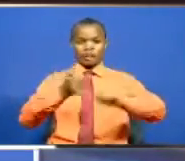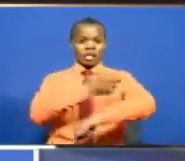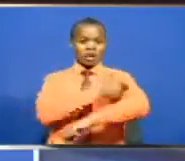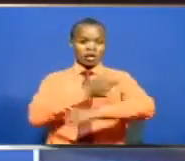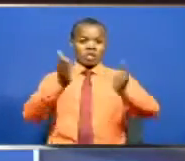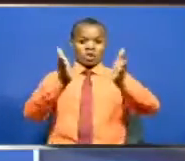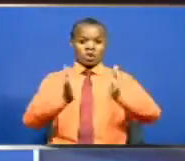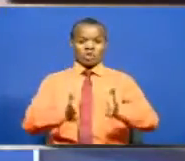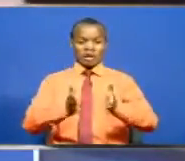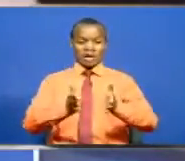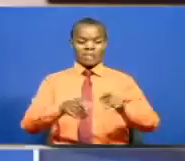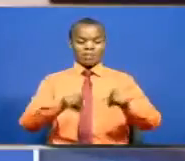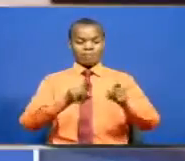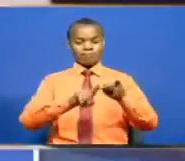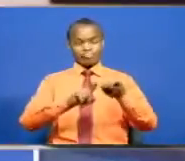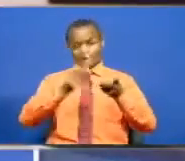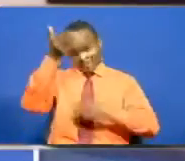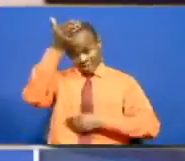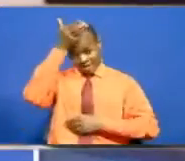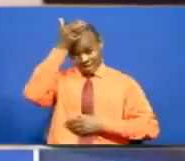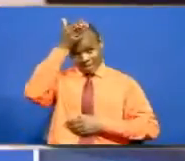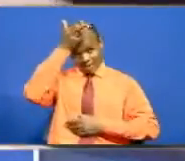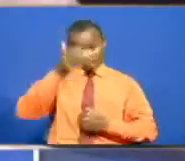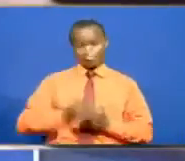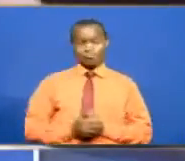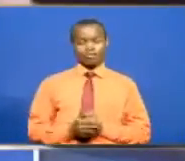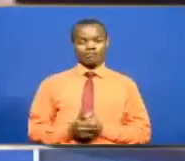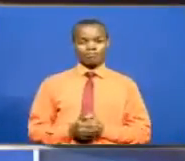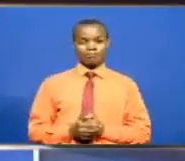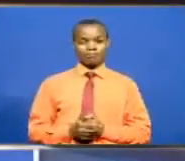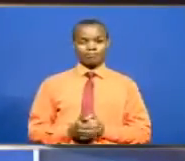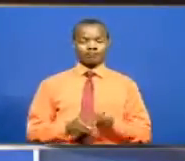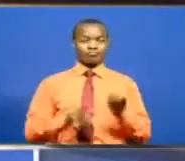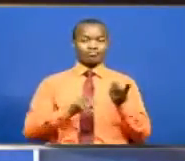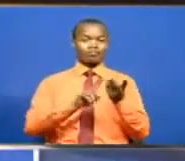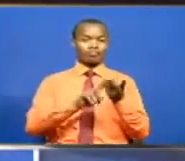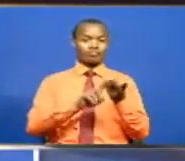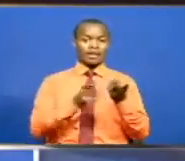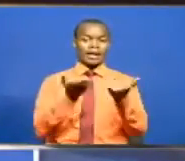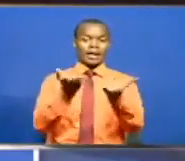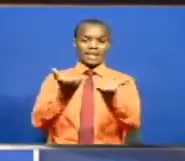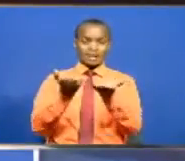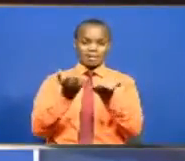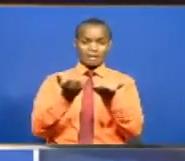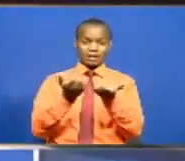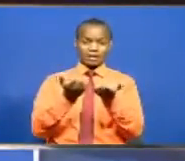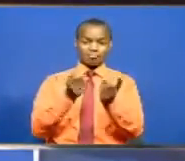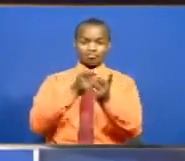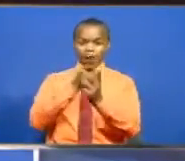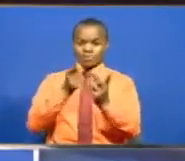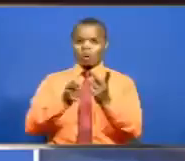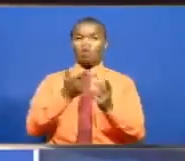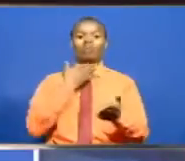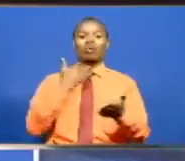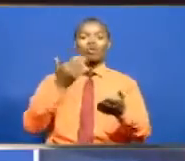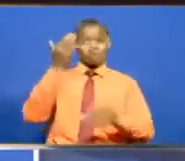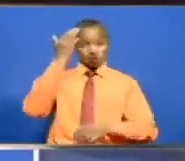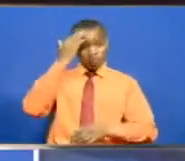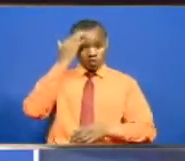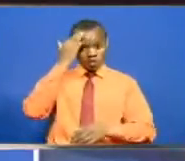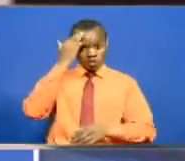na wauguzi wote, kwa sababu ya demand zao. Nataka mjue zile demand